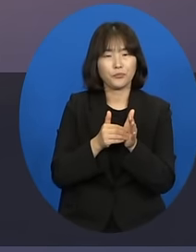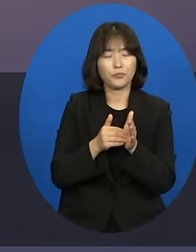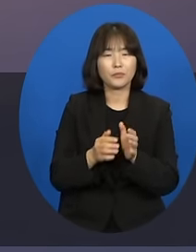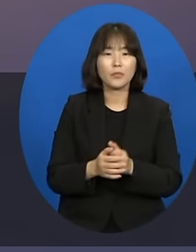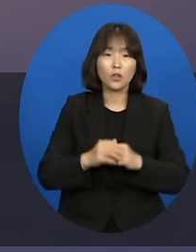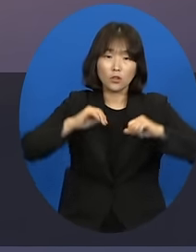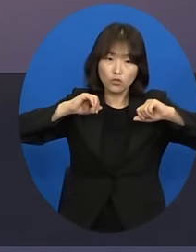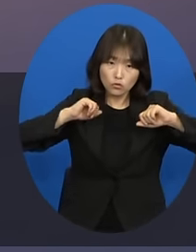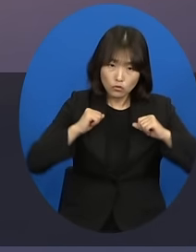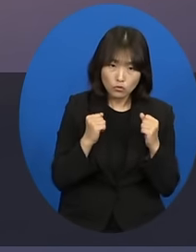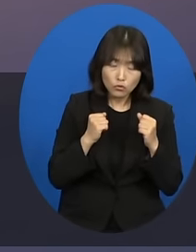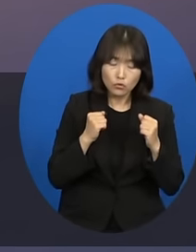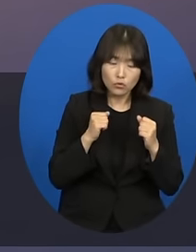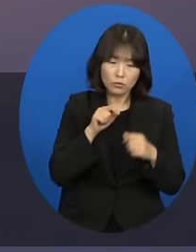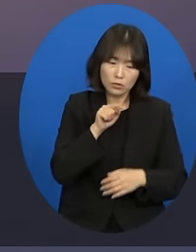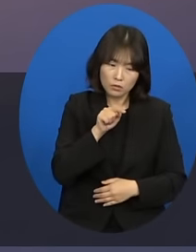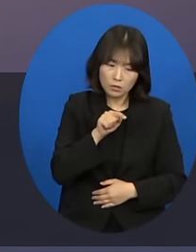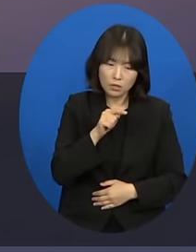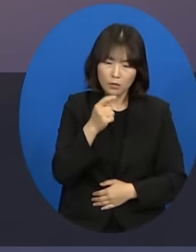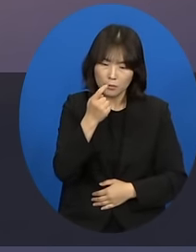순종은 배워야 하는 거구나.